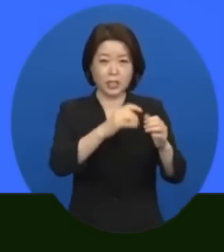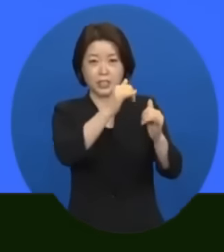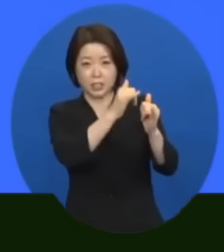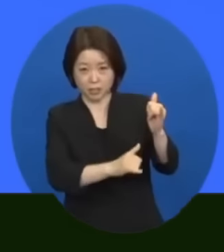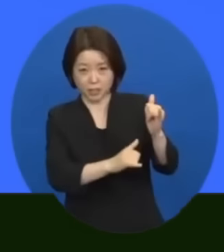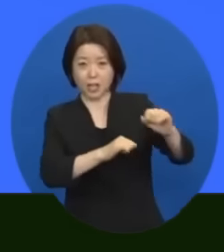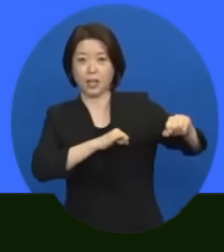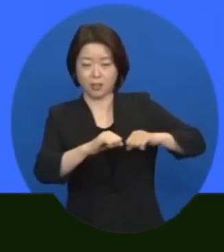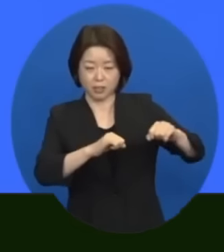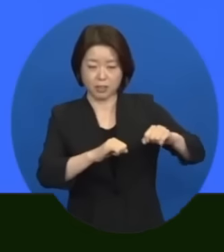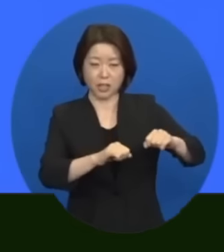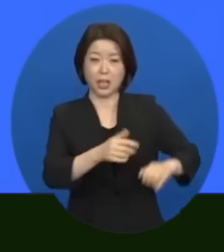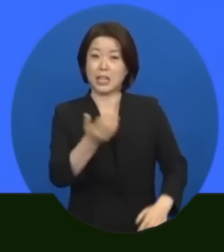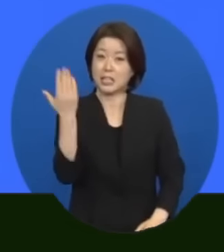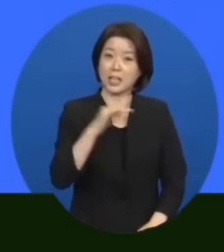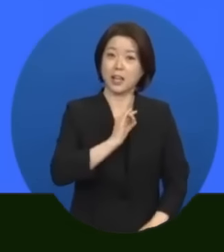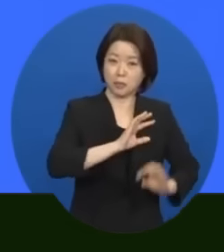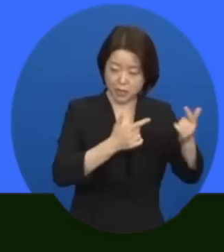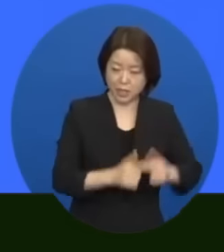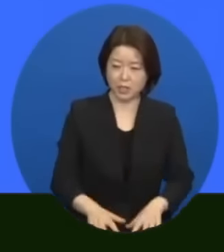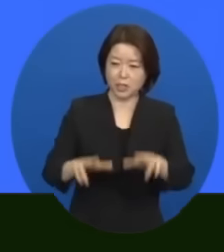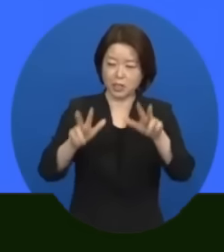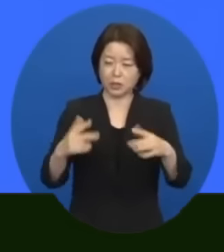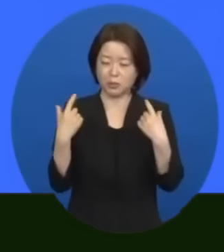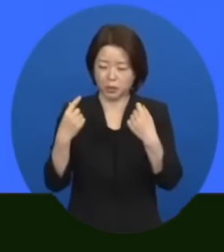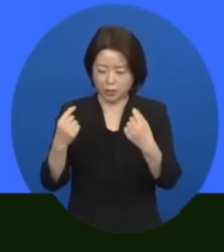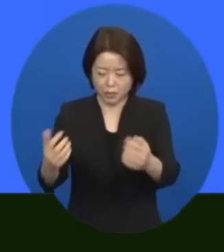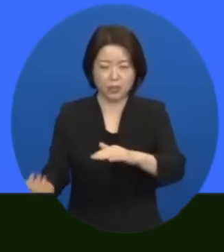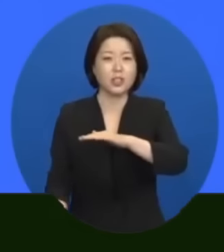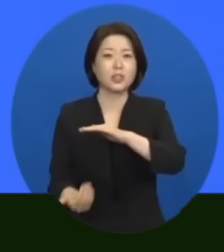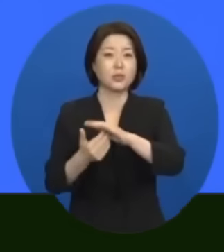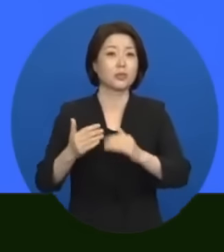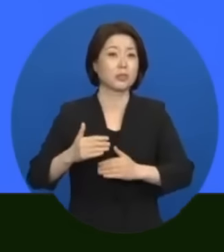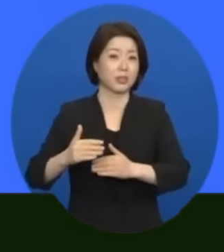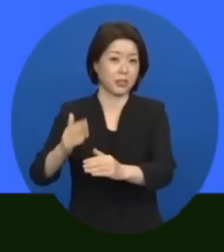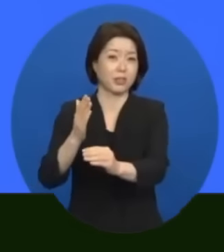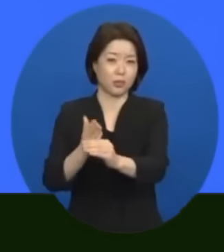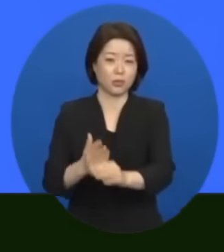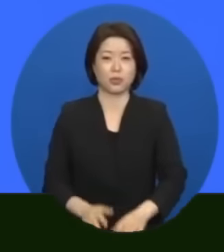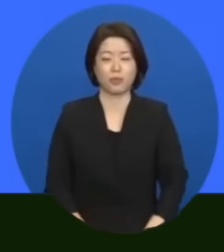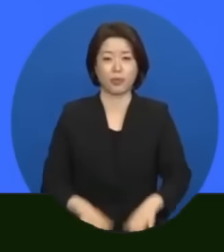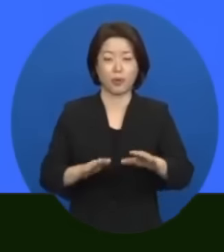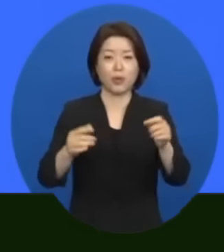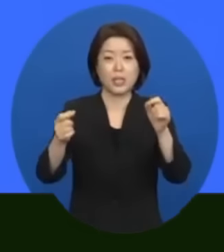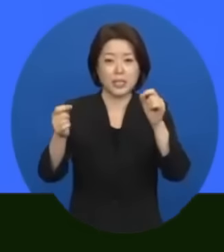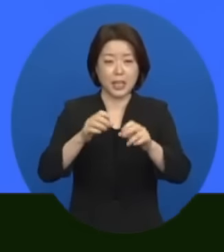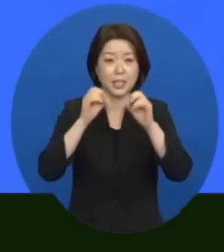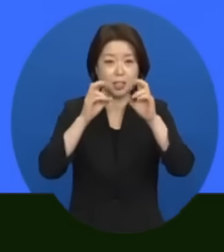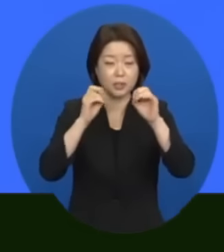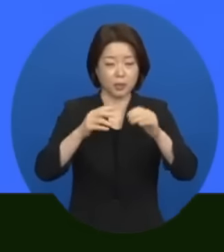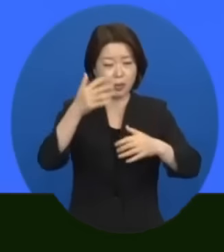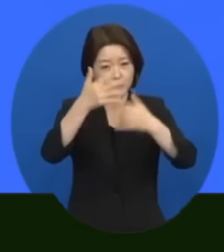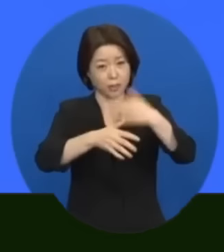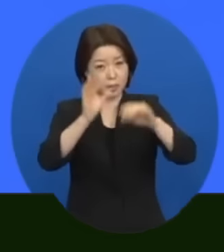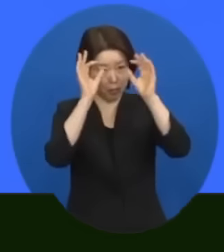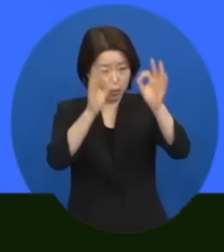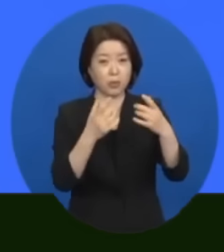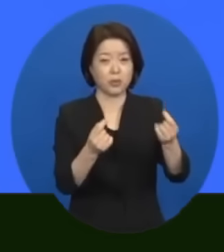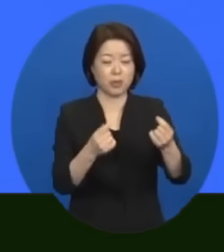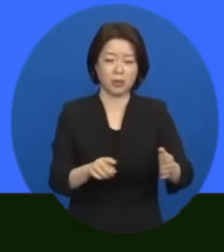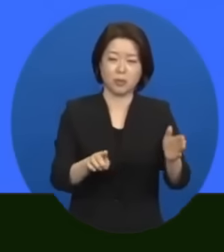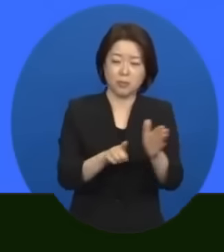아니고 지금도 이루신다는 사실입니다 오늘 우리가 당기 선교 영상에서 본 것처럼 믿고